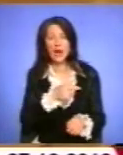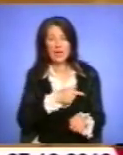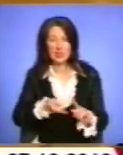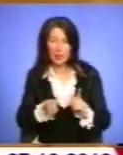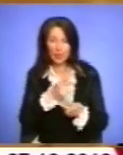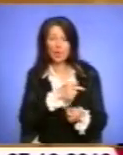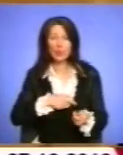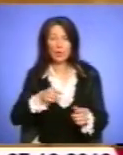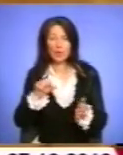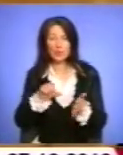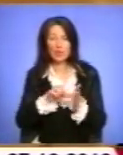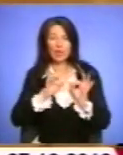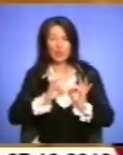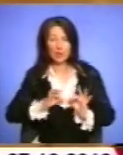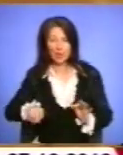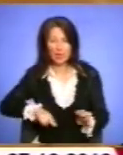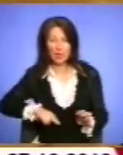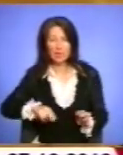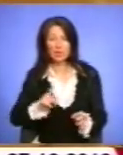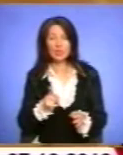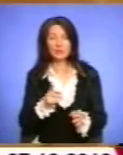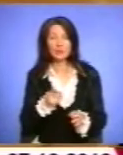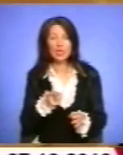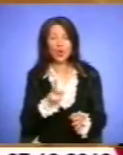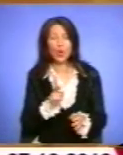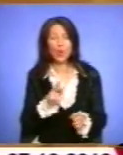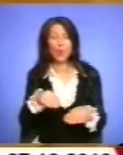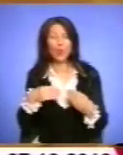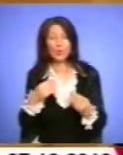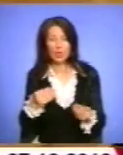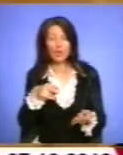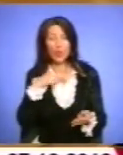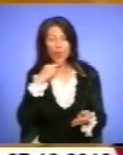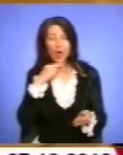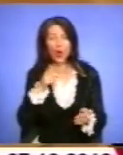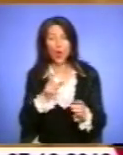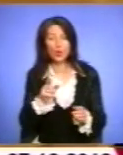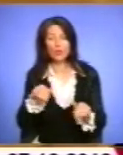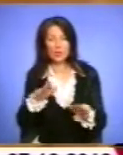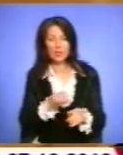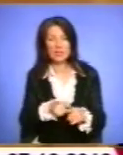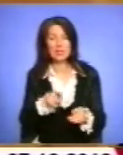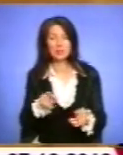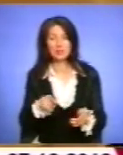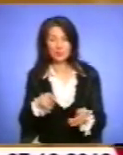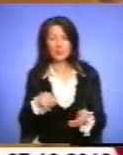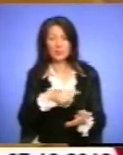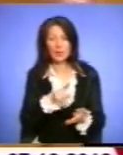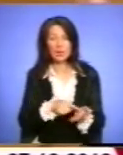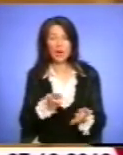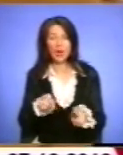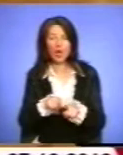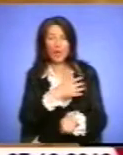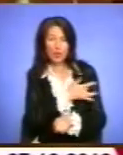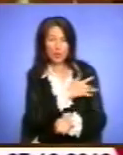представники адміністрації, як ті, кому делегували люди вирішувати ці питання, як слуги народу, мають йти